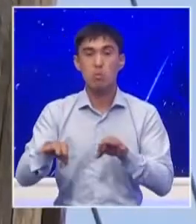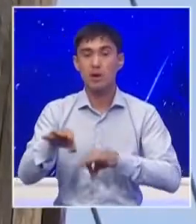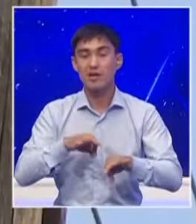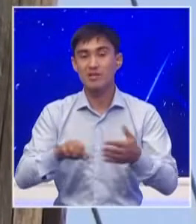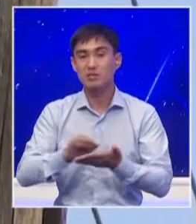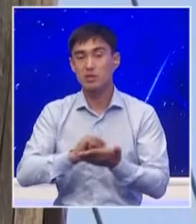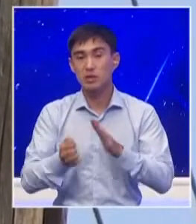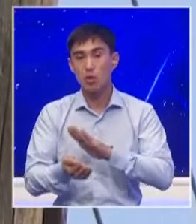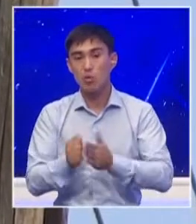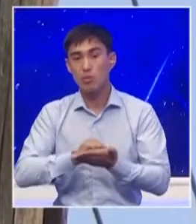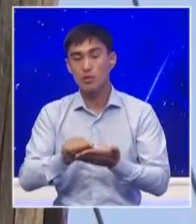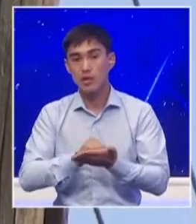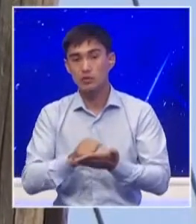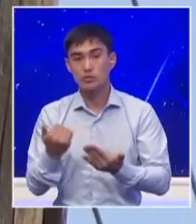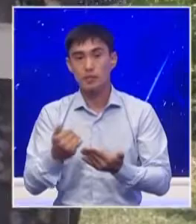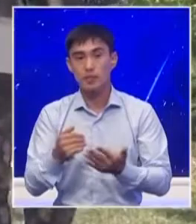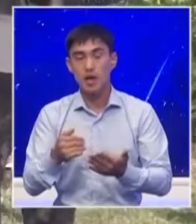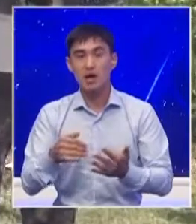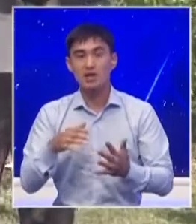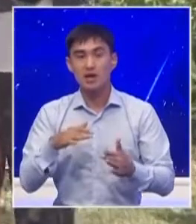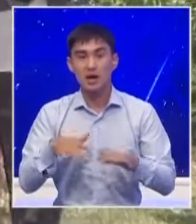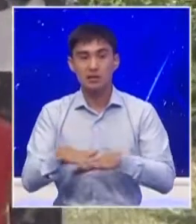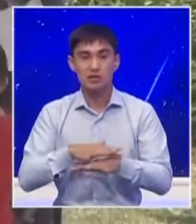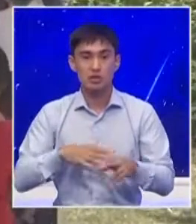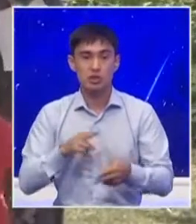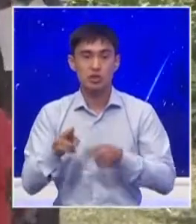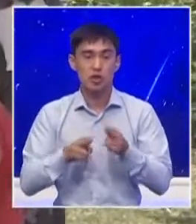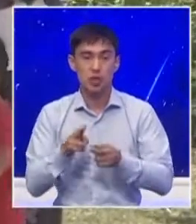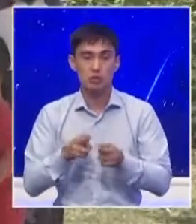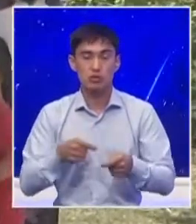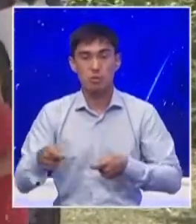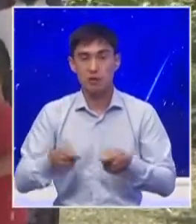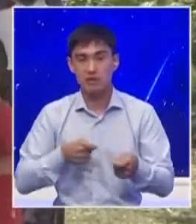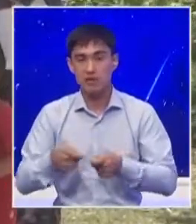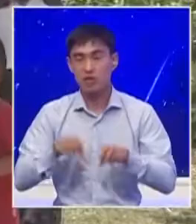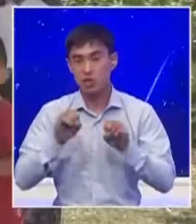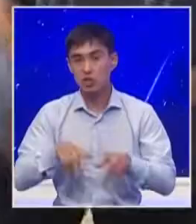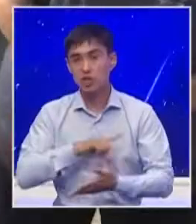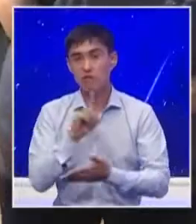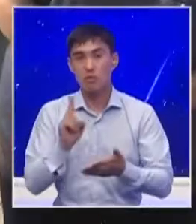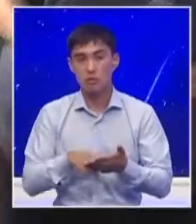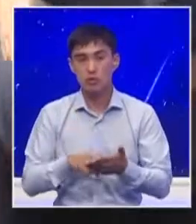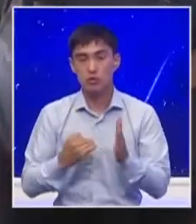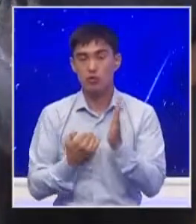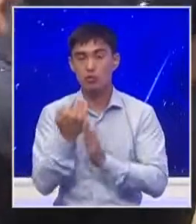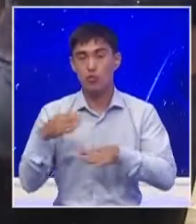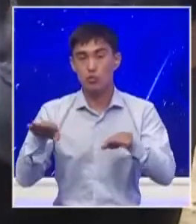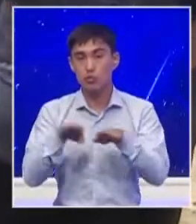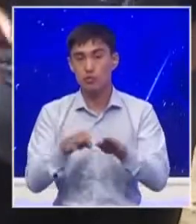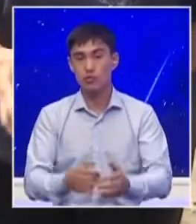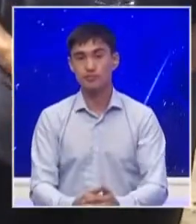однако сельчане уставшие от пустых обещаний намерены обратиться в правительство для решения вопроса на высоком уровне